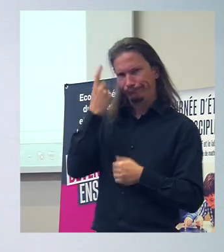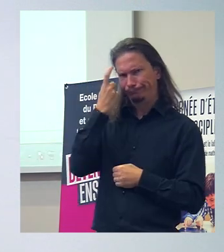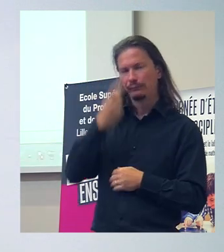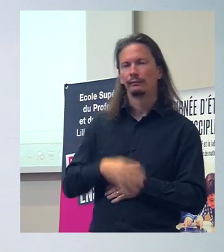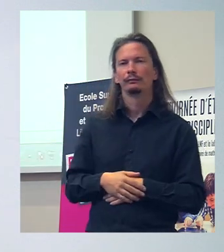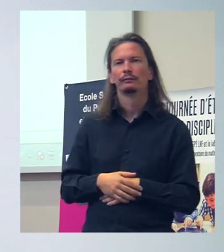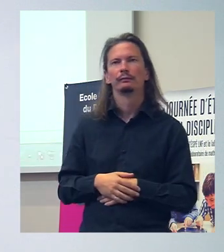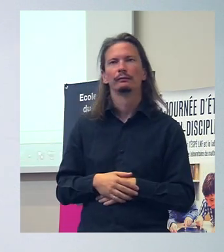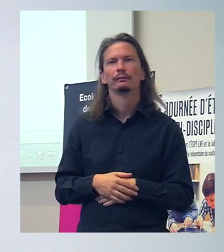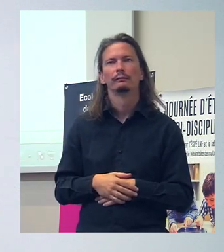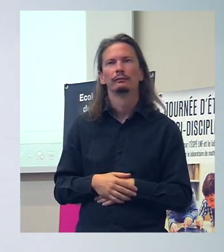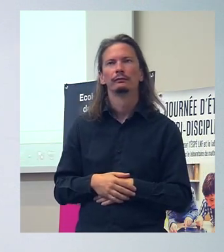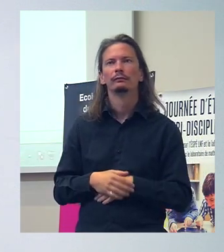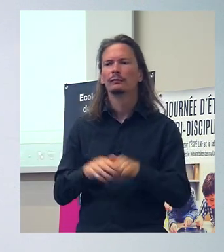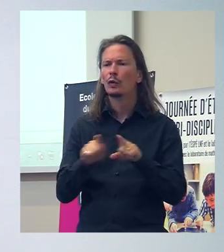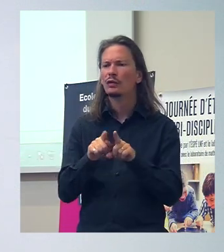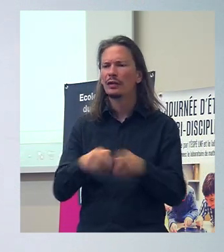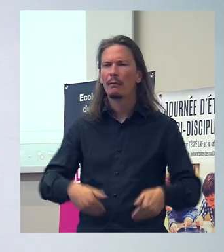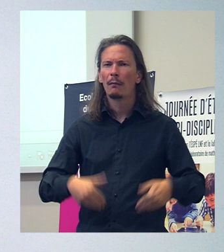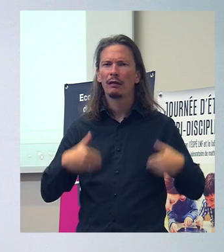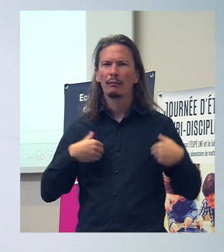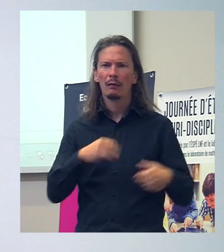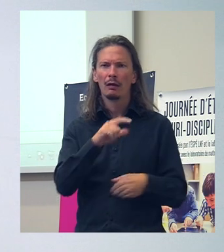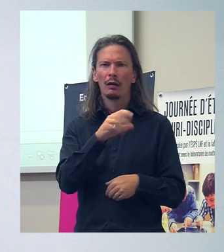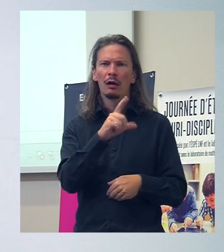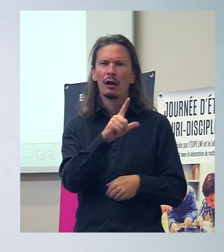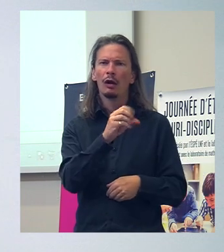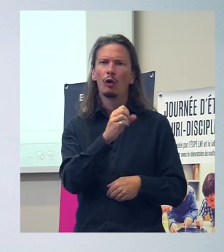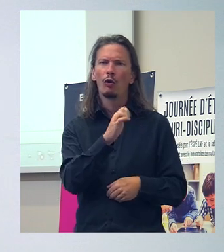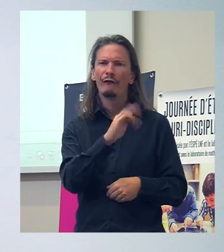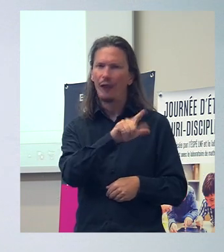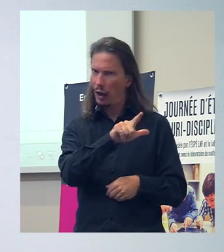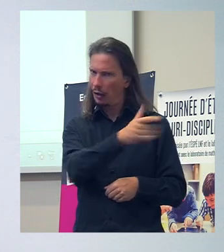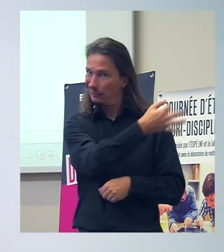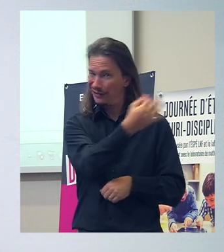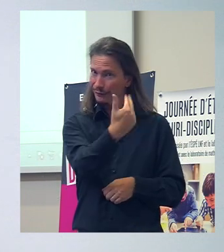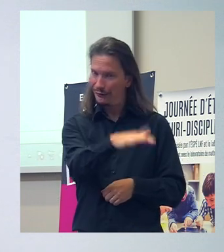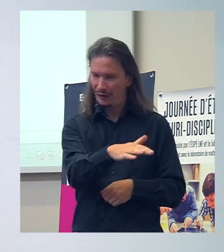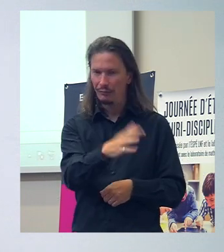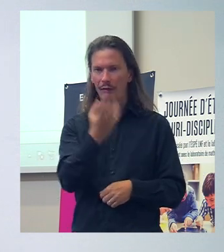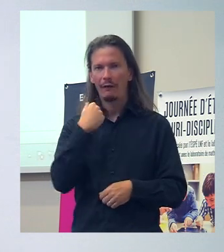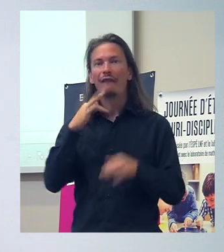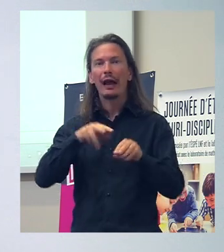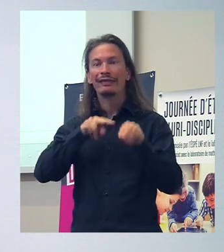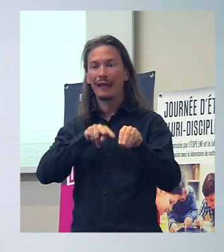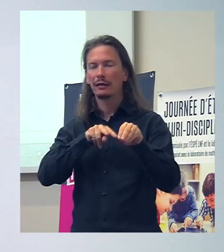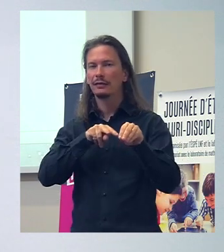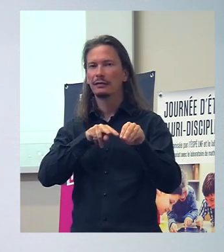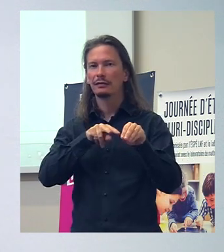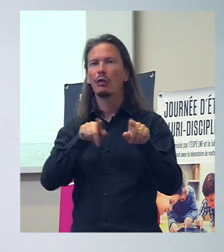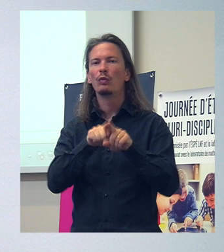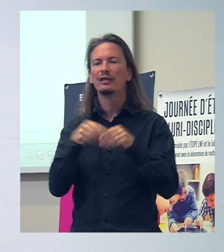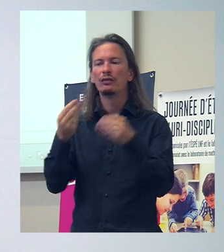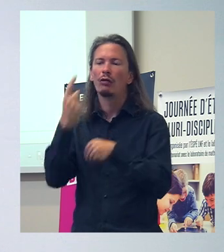Et comme le disait Laurence Lefel, il faut procéder d'un point de vue didactique et aussi pour ne pas ennuyer